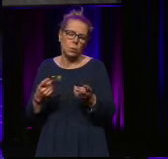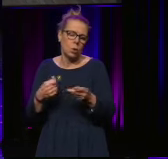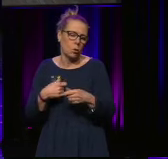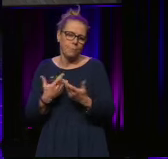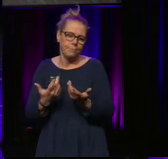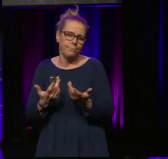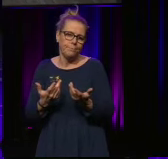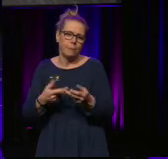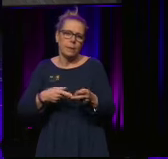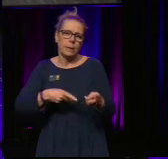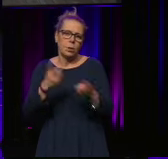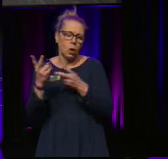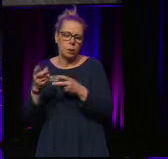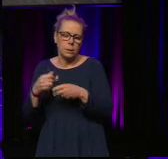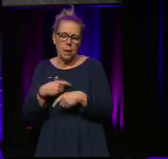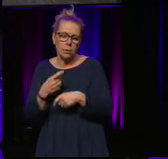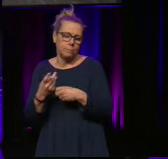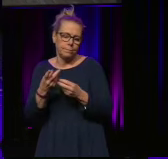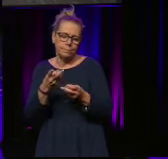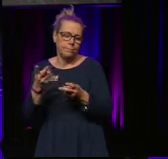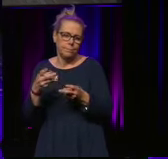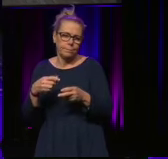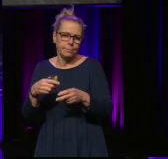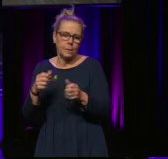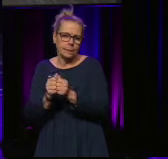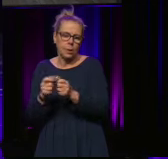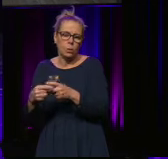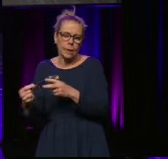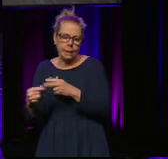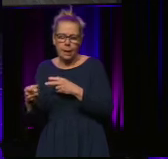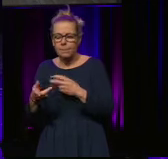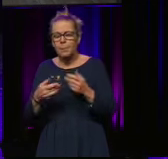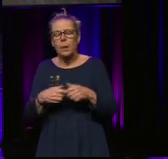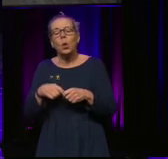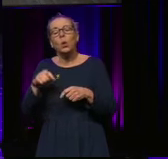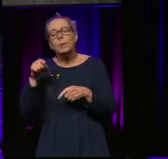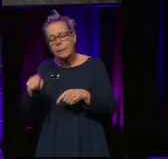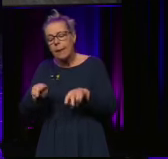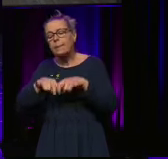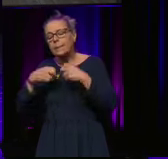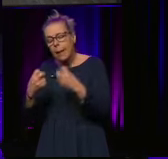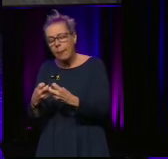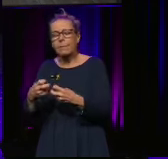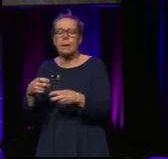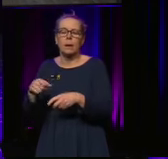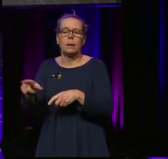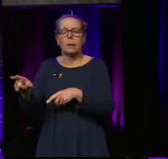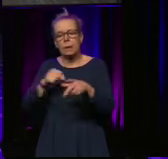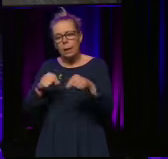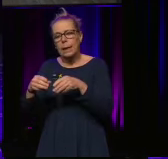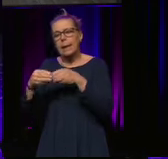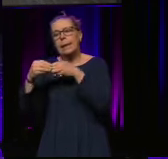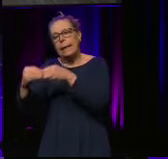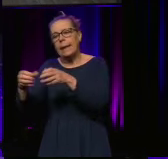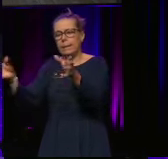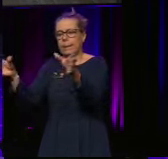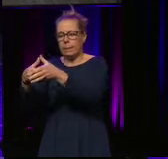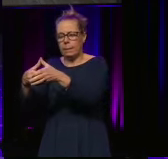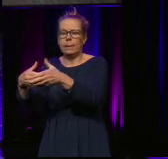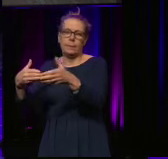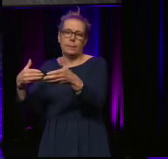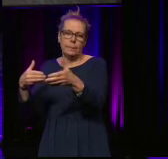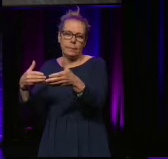grundlagen anger vilka som ska nomineras och annat. Och sen är det den nämnden som utser ledningen